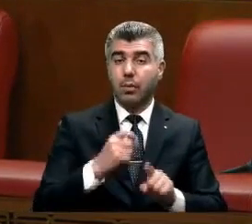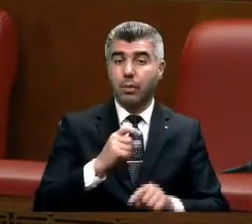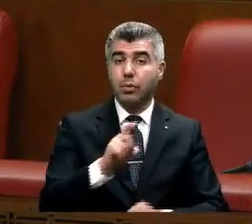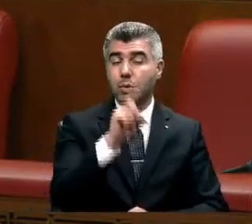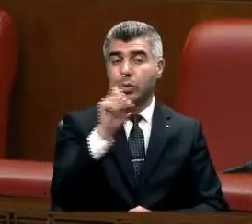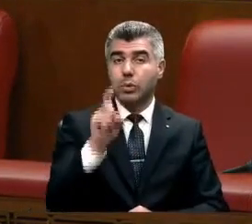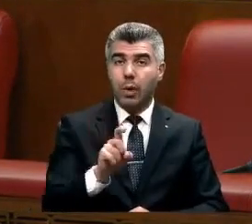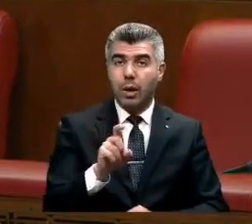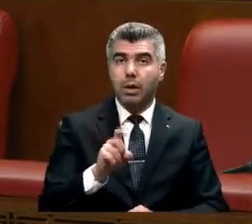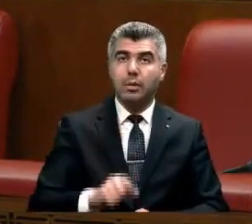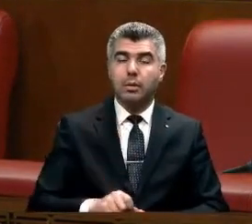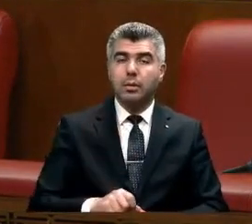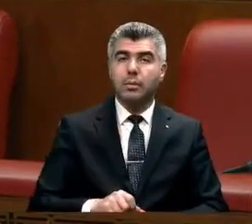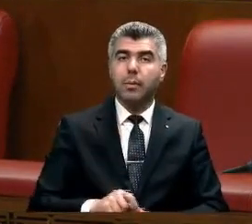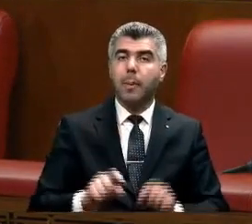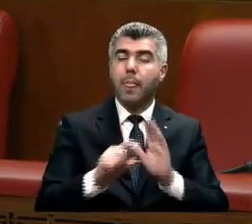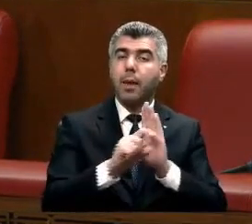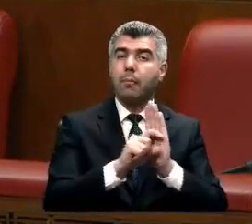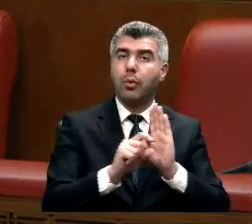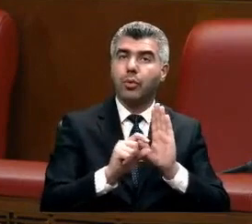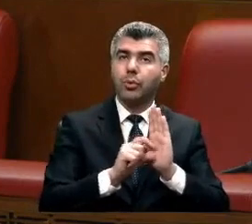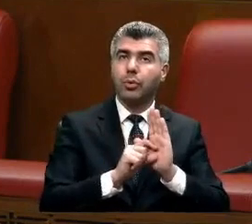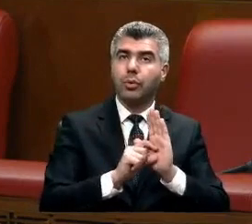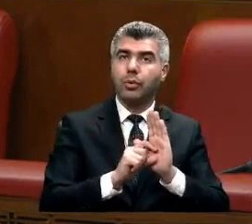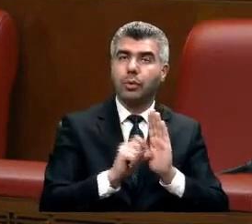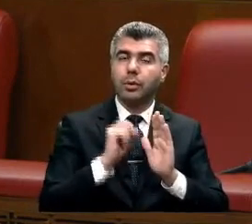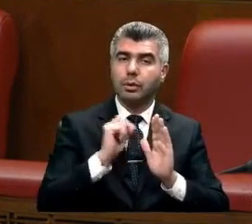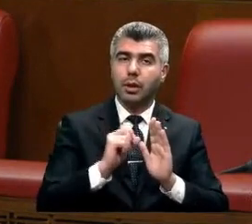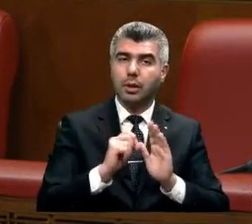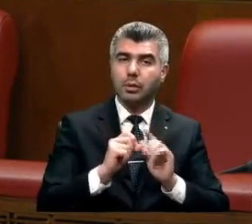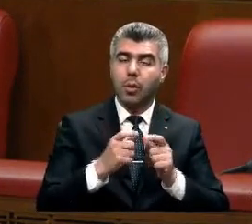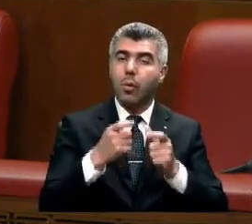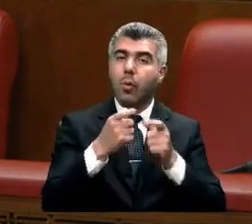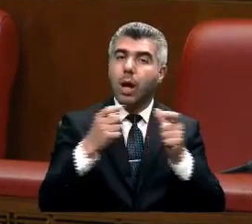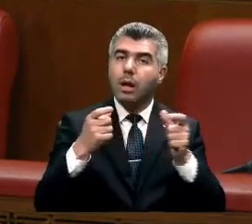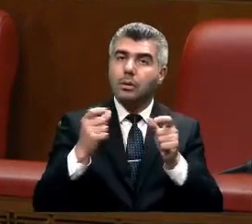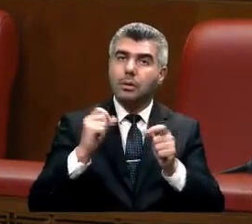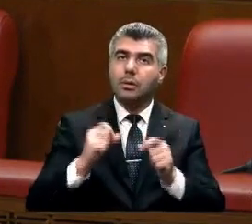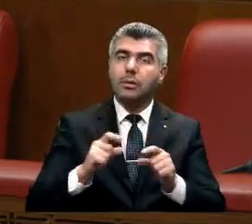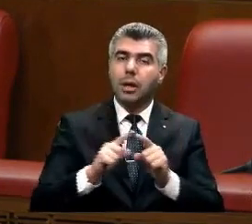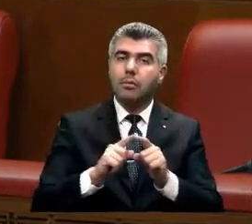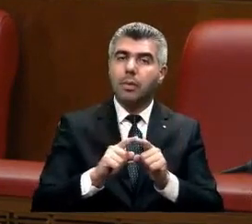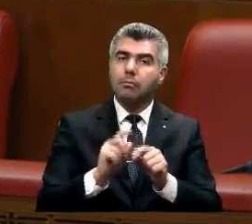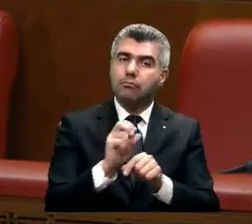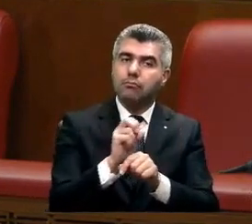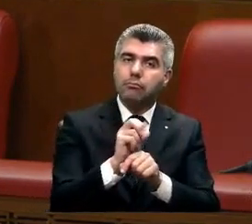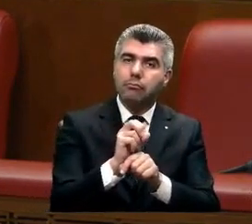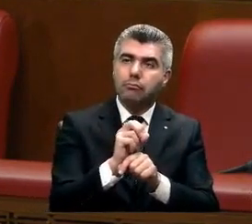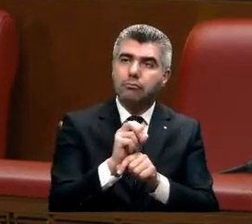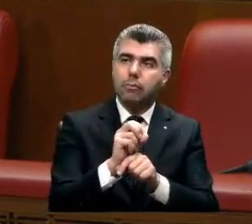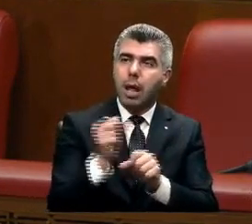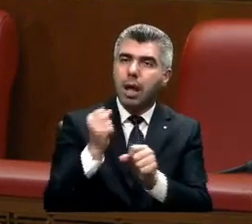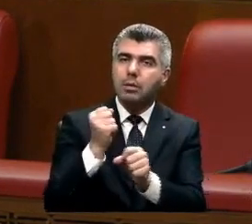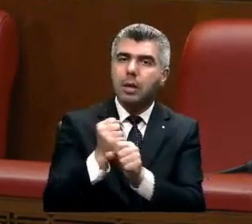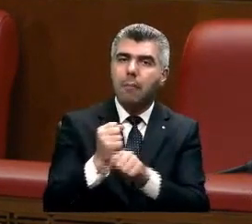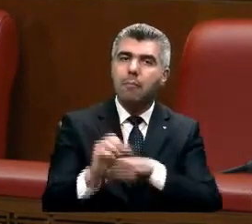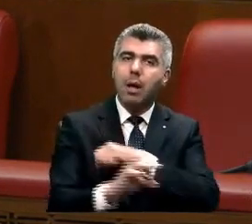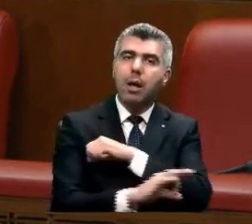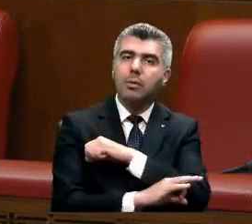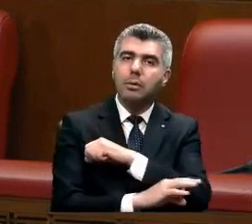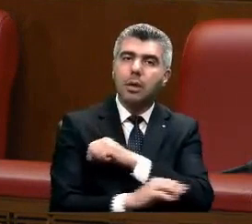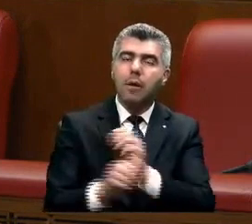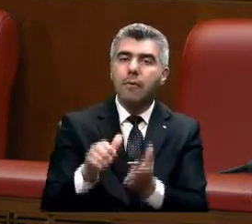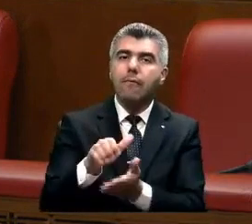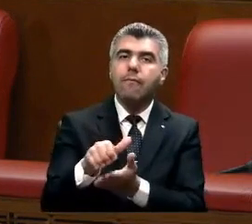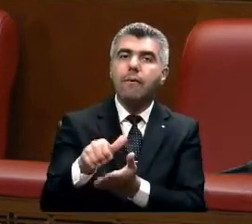تهم الموضوع اوسع من الموضوع ديال النقل ديال العمال الفلاحين اللي هو